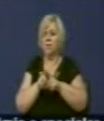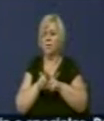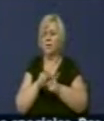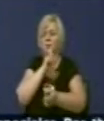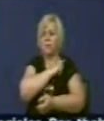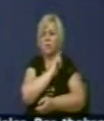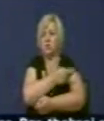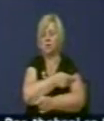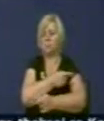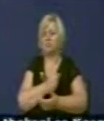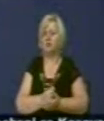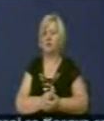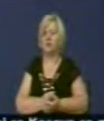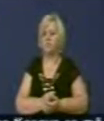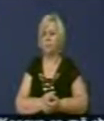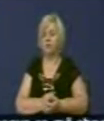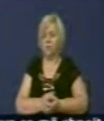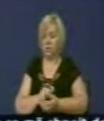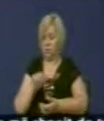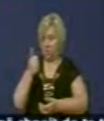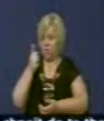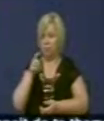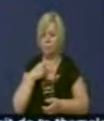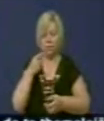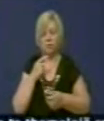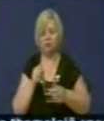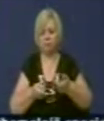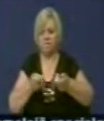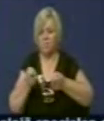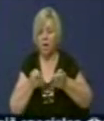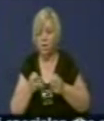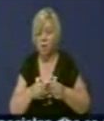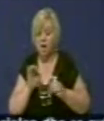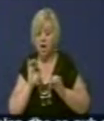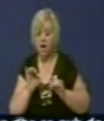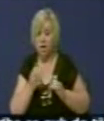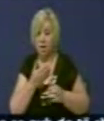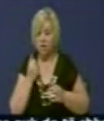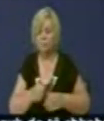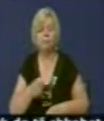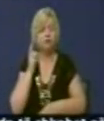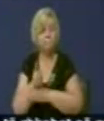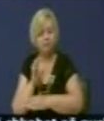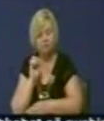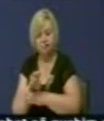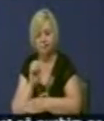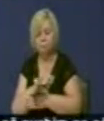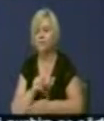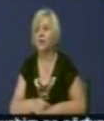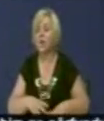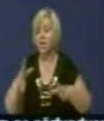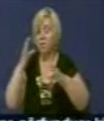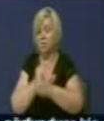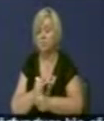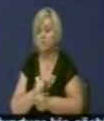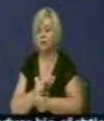mision i sundimit të ligjit, askund nuk figurojnë fjalët drejtësi e barazi. Kur përshkruhen kompetencat e EULEX-it, njëherë